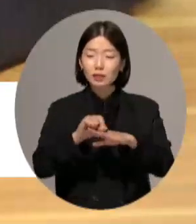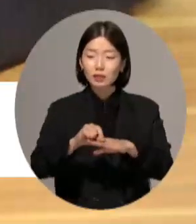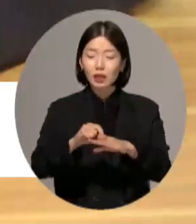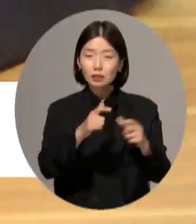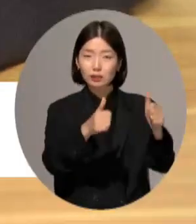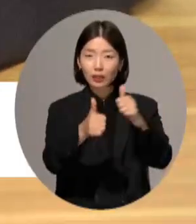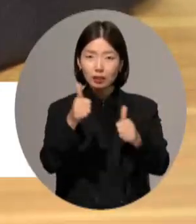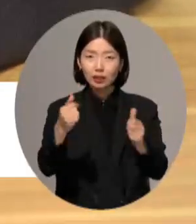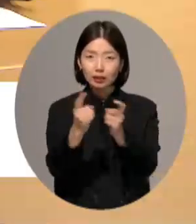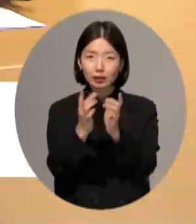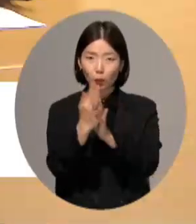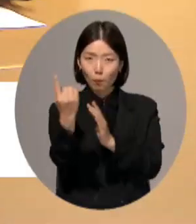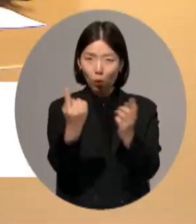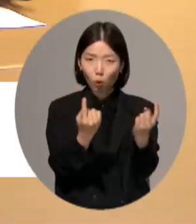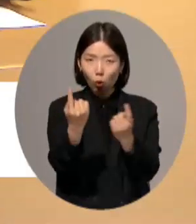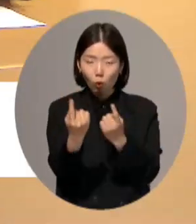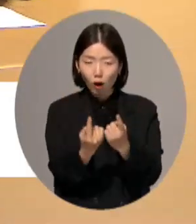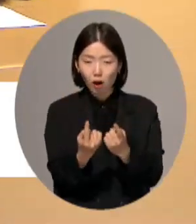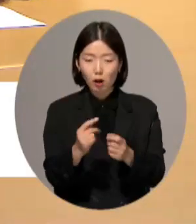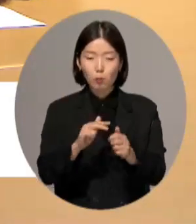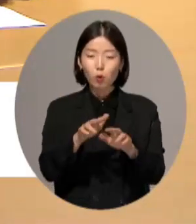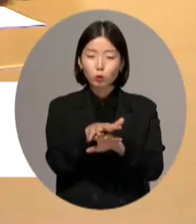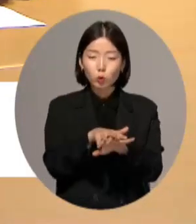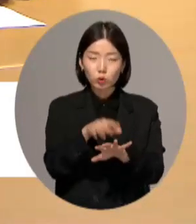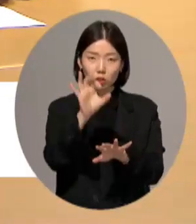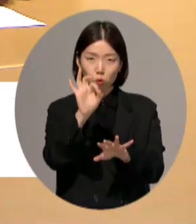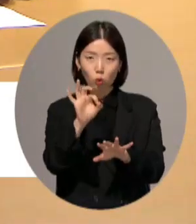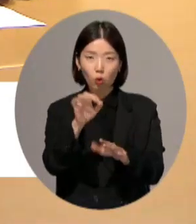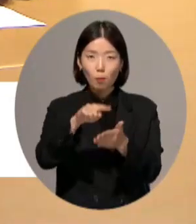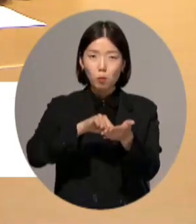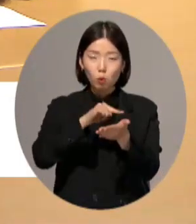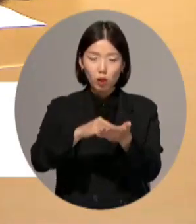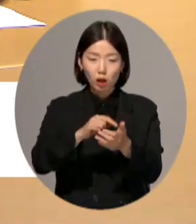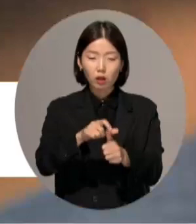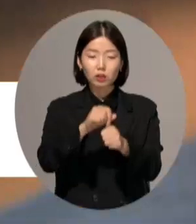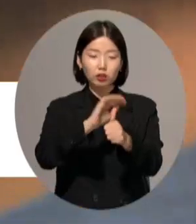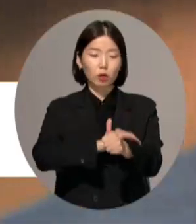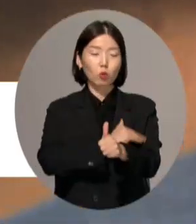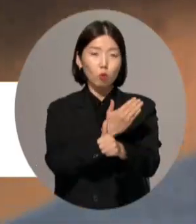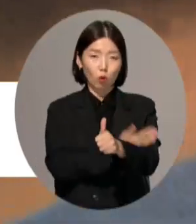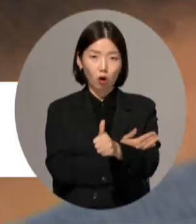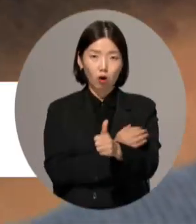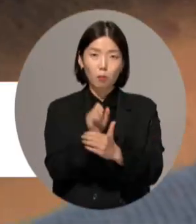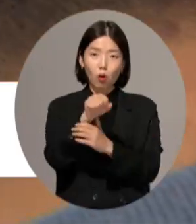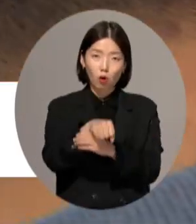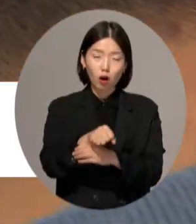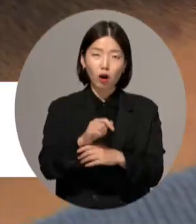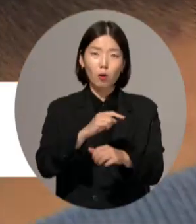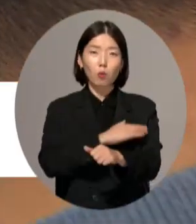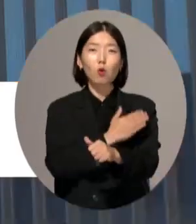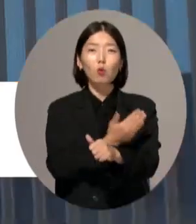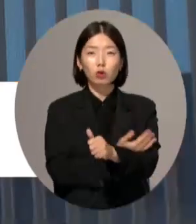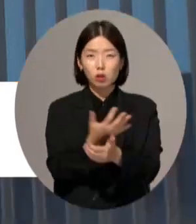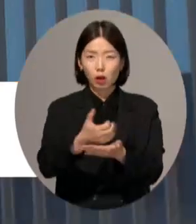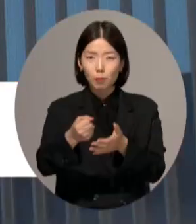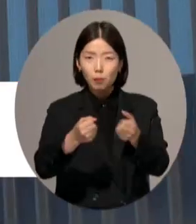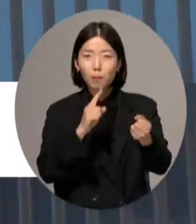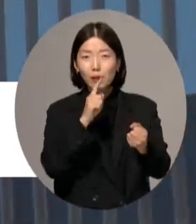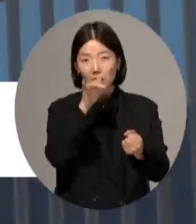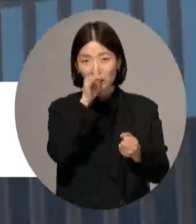예비후보 들에게 접근해 선거 조직과 자금을 대가로 인 사건과 인어가 건 을 요구했다는 정황이 드러났습니다